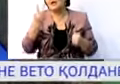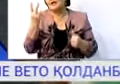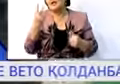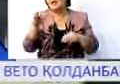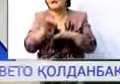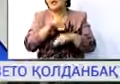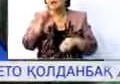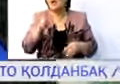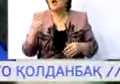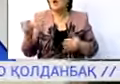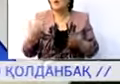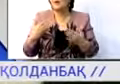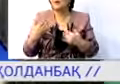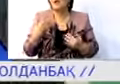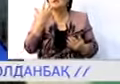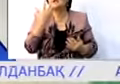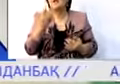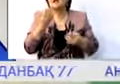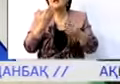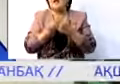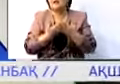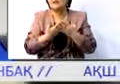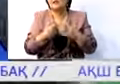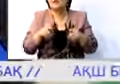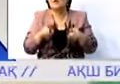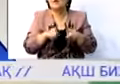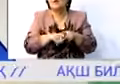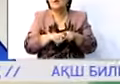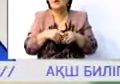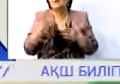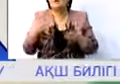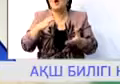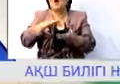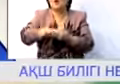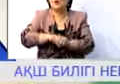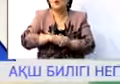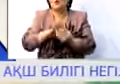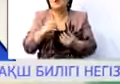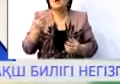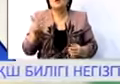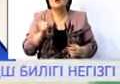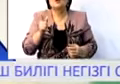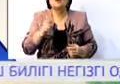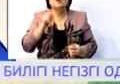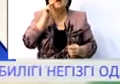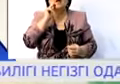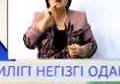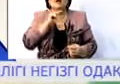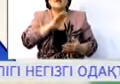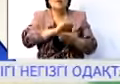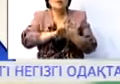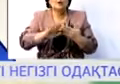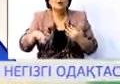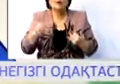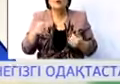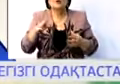дейді, яғни бір бірлеріне саусағының арасында біріне қосылып бір бірінің қолынан ұстайтын болса, екеуінің де күнәлары төгіледі, және де